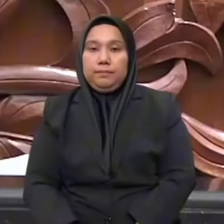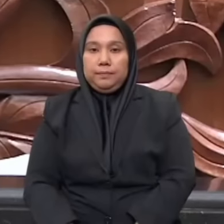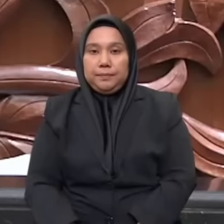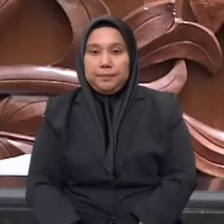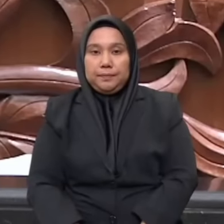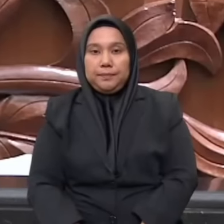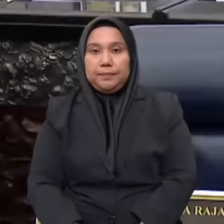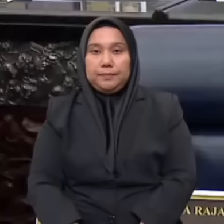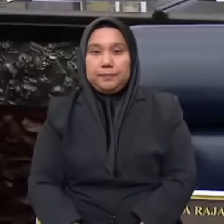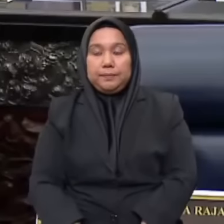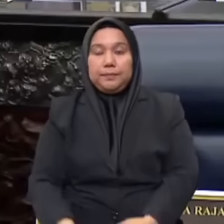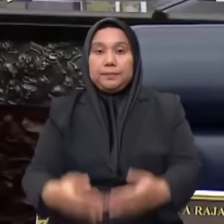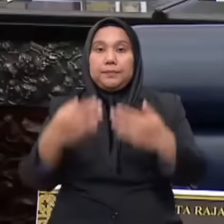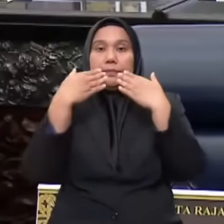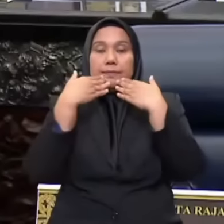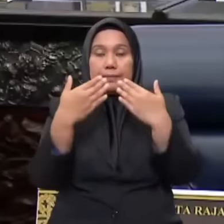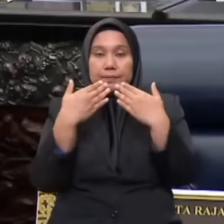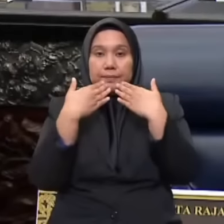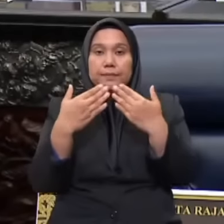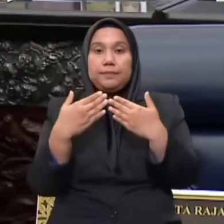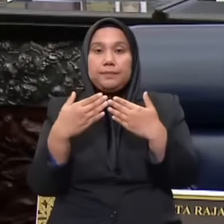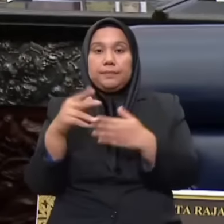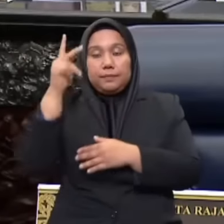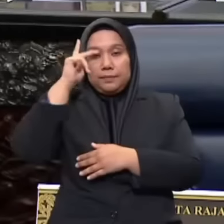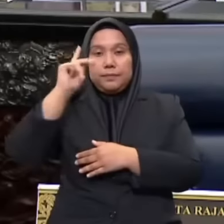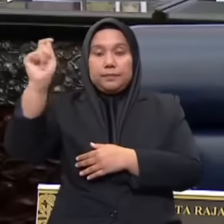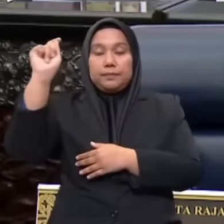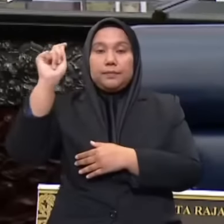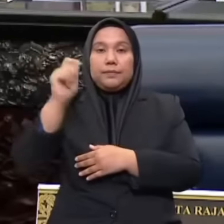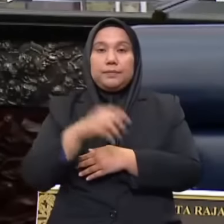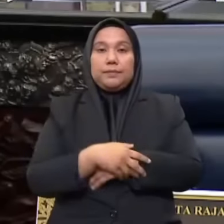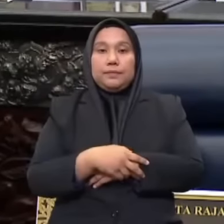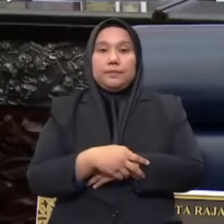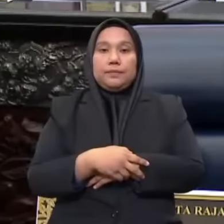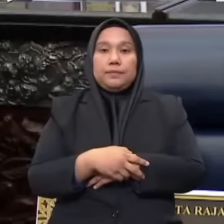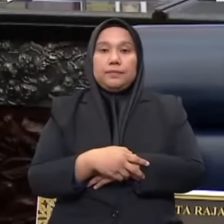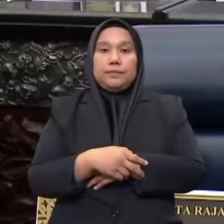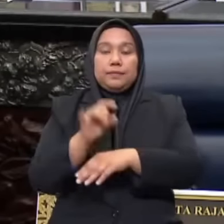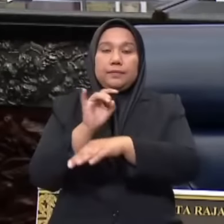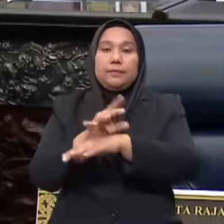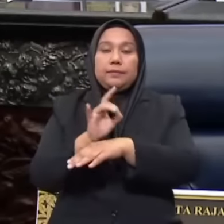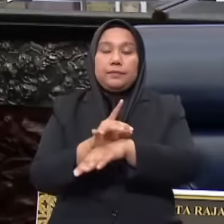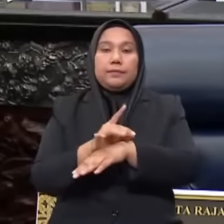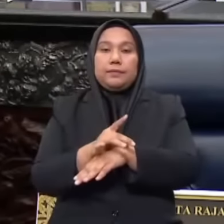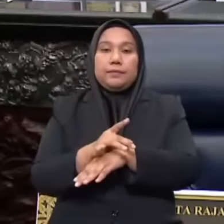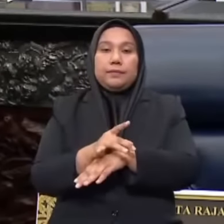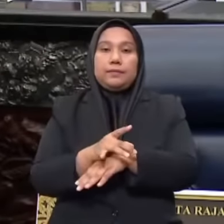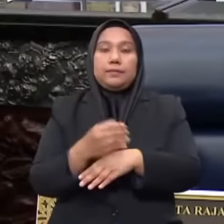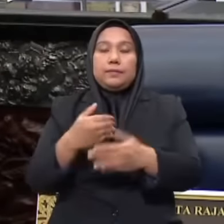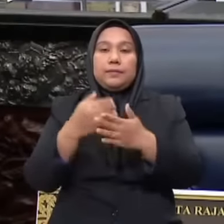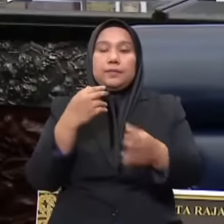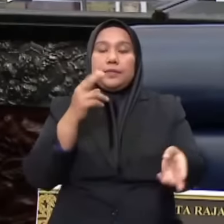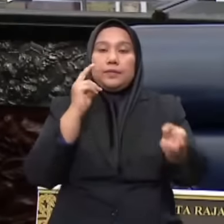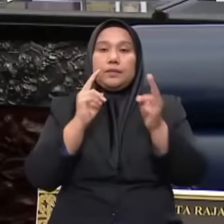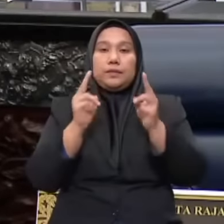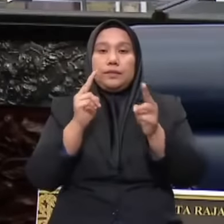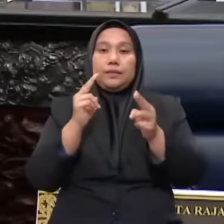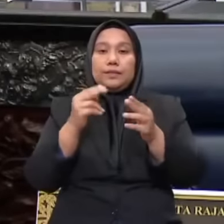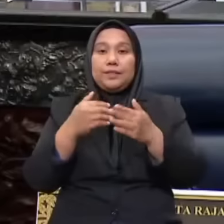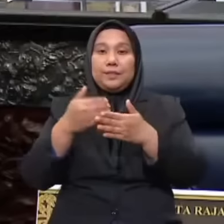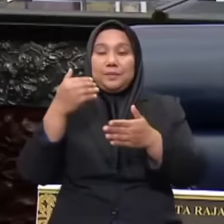Terima kasih Kuala Terengganu. Nasihat saya sebelum buat ucapan di dalam Dewan, baca dan